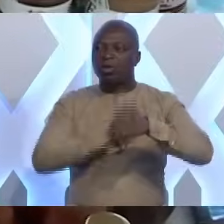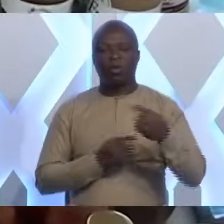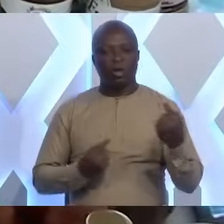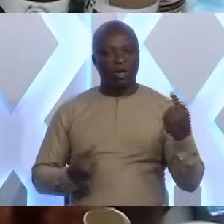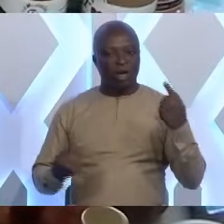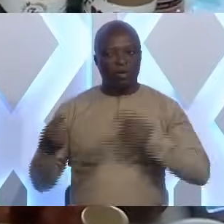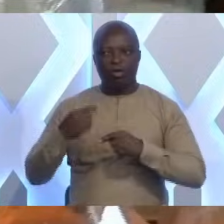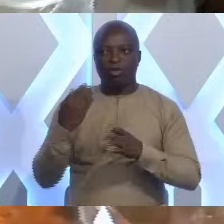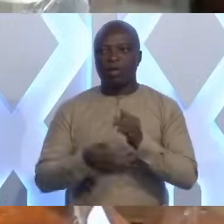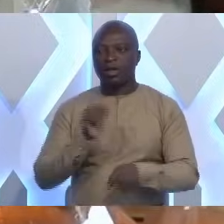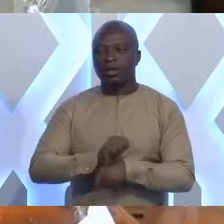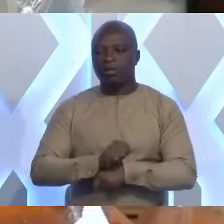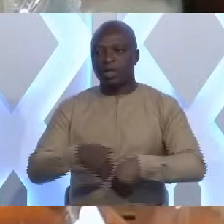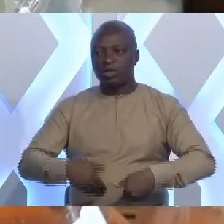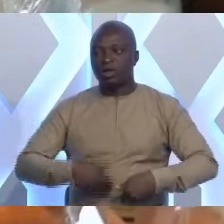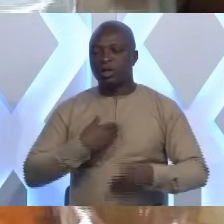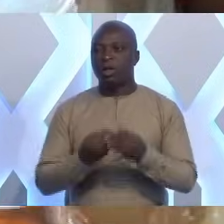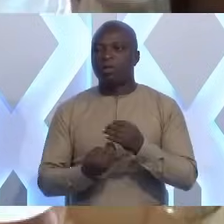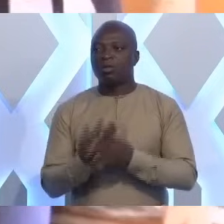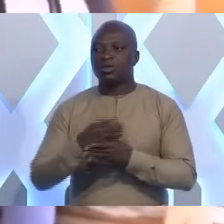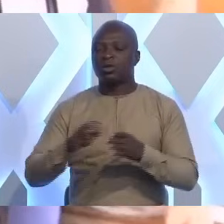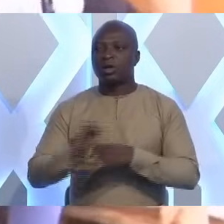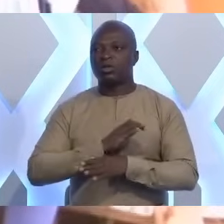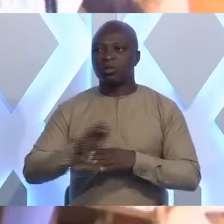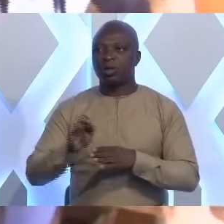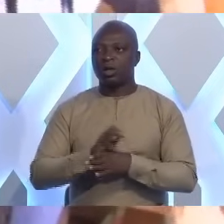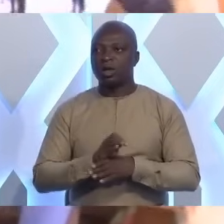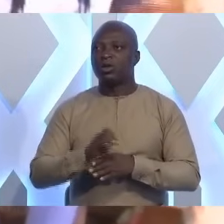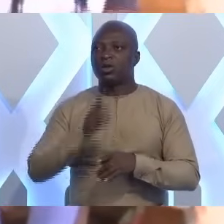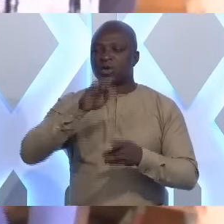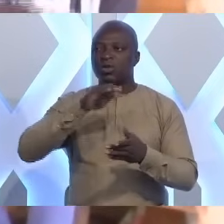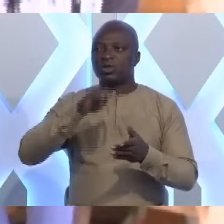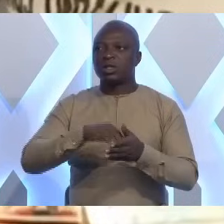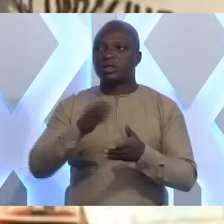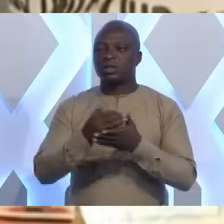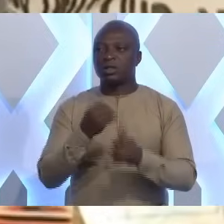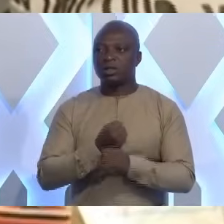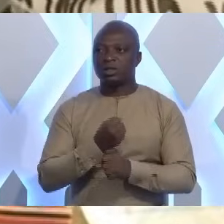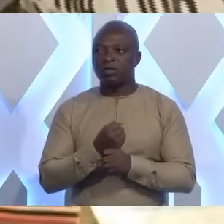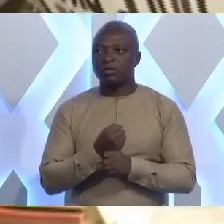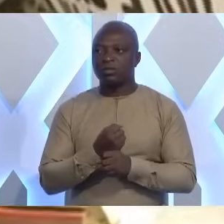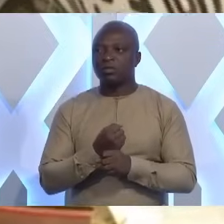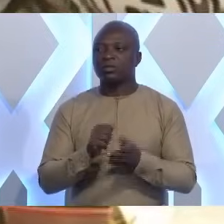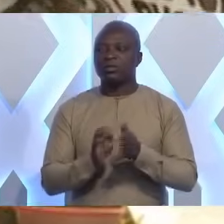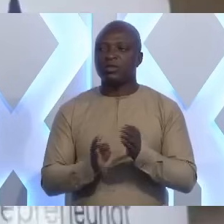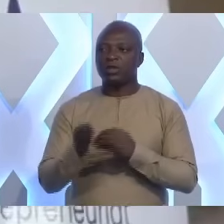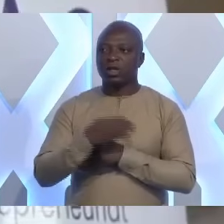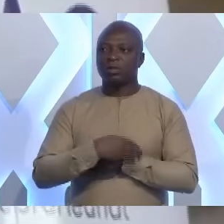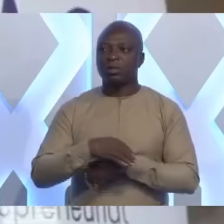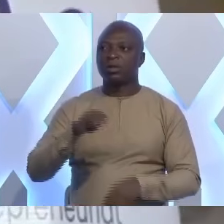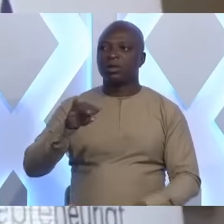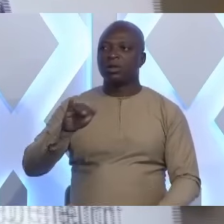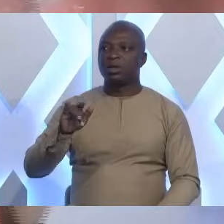le chômage des jeunes et la promotion de l'entrepreneuriat sont au centre des débats. Le cabinet Yilim